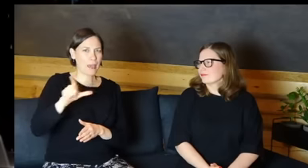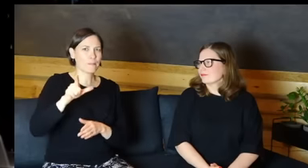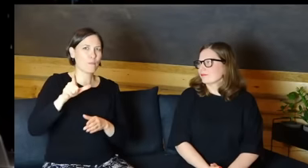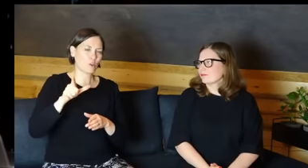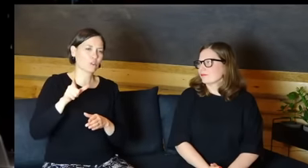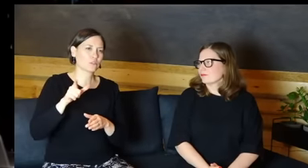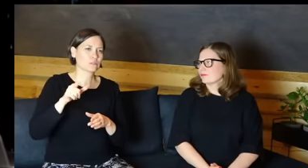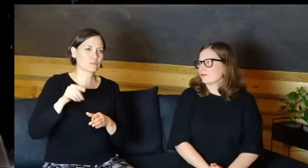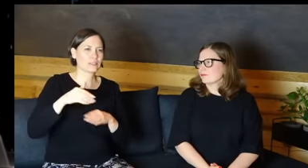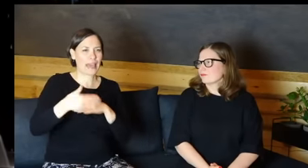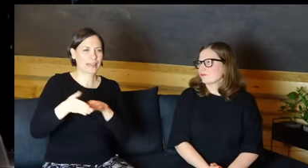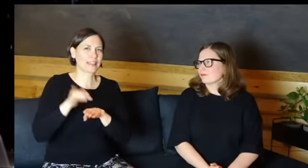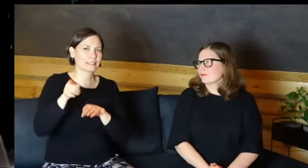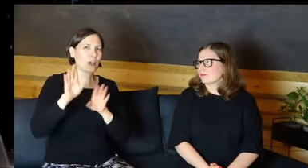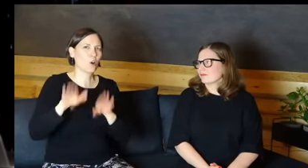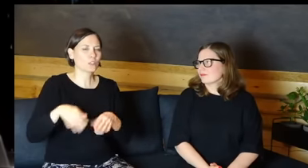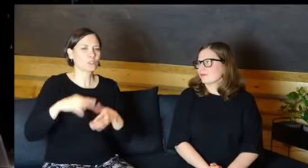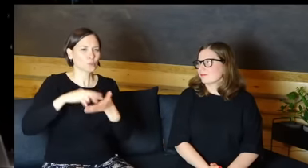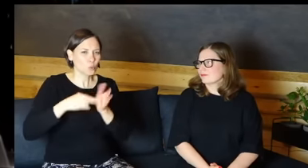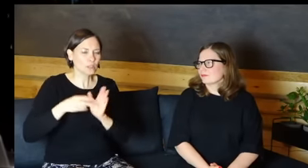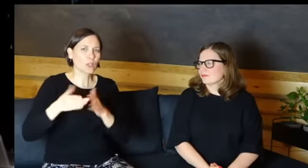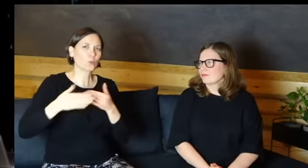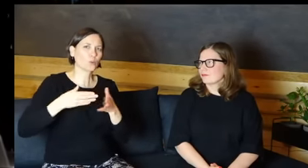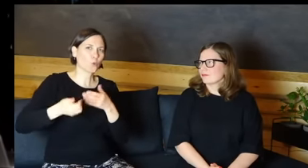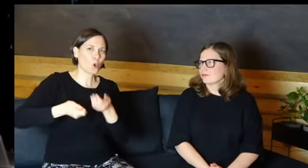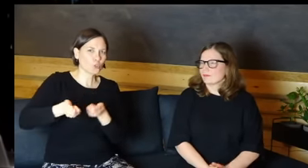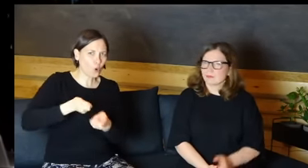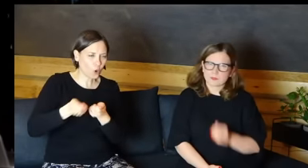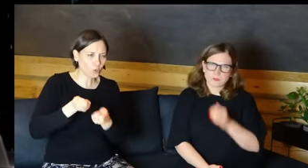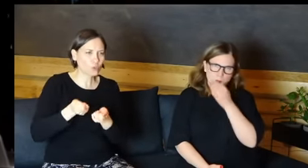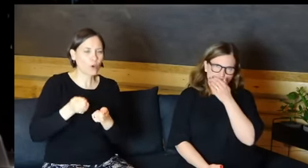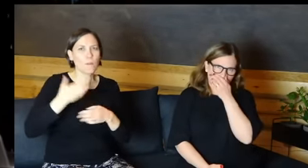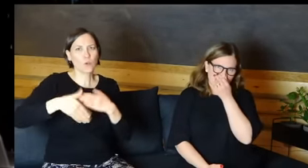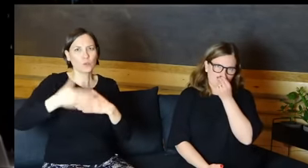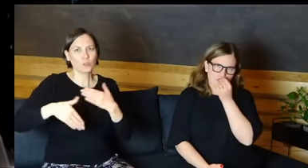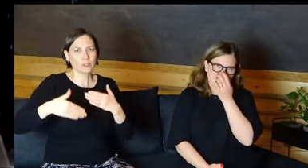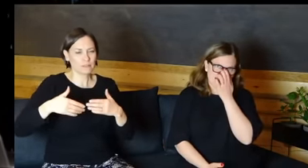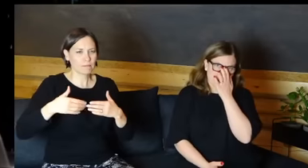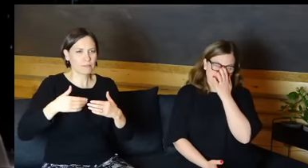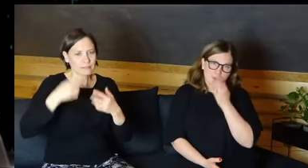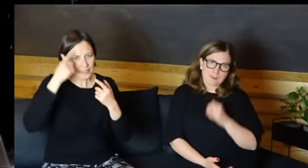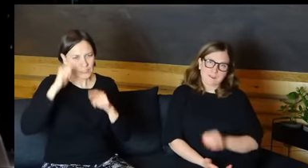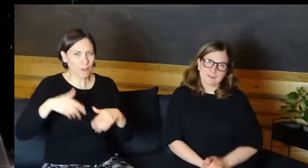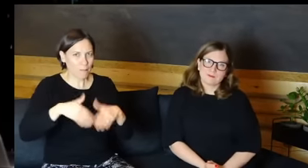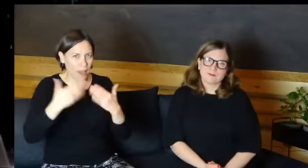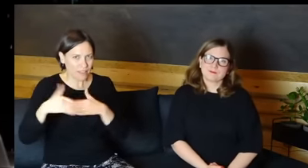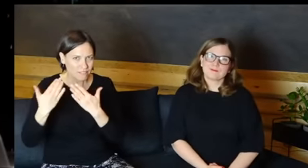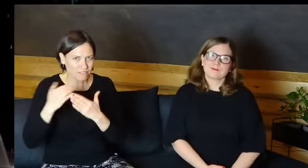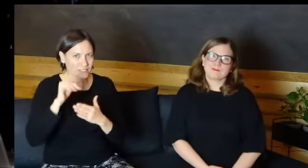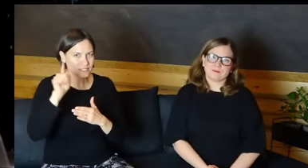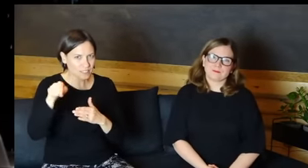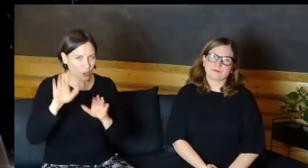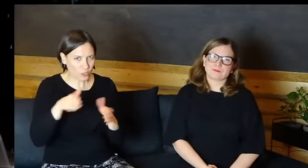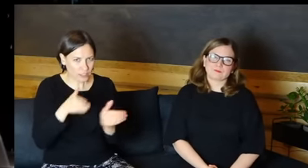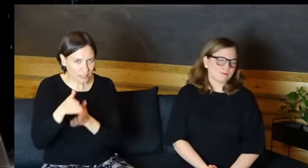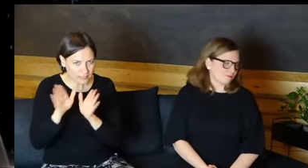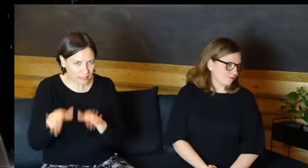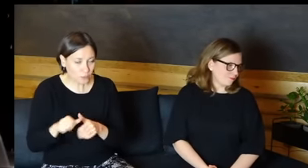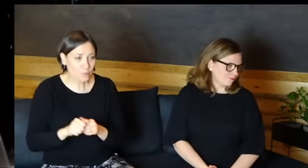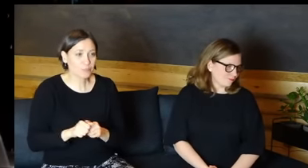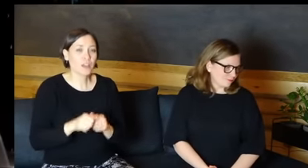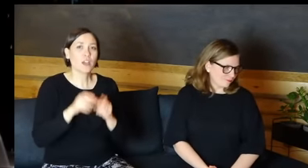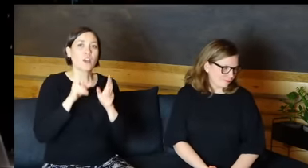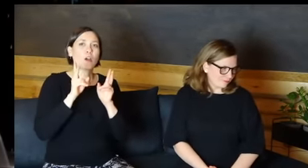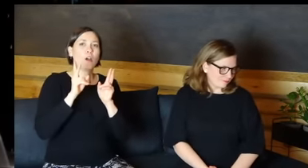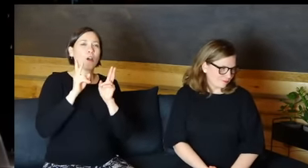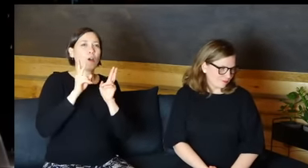tämmöisiä suunnitteluja, työjohtoja ja myyntipäiviä, ketkä oli matkassa siellä. Jos mennään tuonne kolmannen